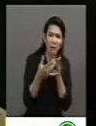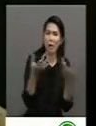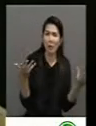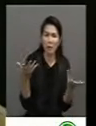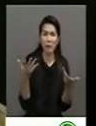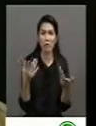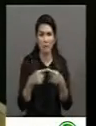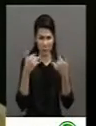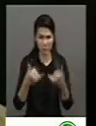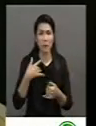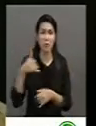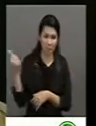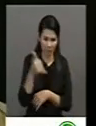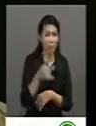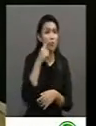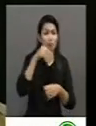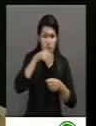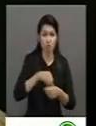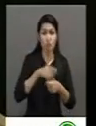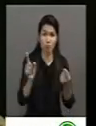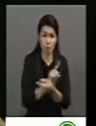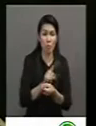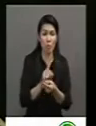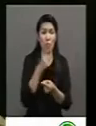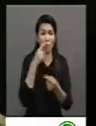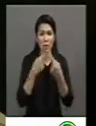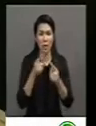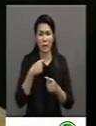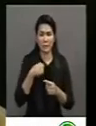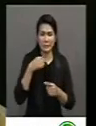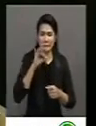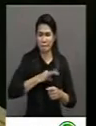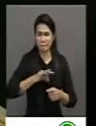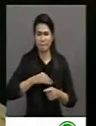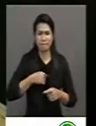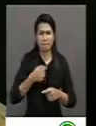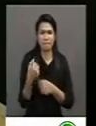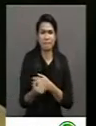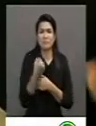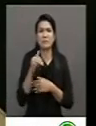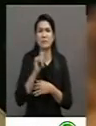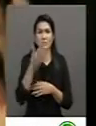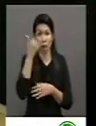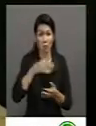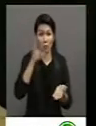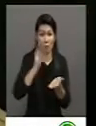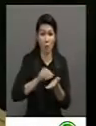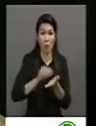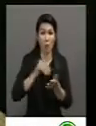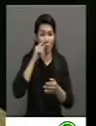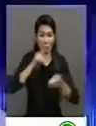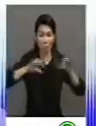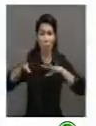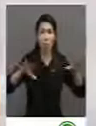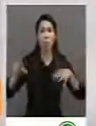เนี่ยเขากลับมาอยู่ในสังคมปกติแล้วแต่ว่ามันยังไม่สามารถกลับมาได้อย่างมั่นคงนะเพราะว่ามันยังมีข้อมูลของเขาเนี่ยกระจัดกระจาย